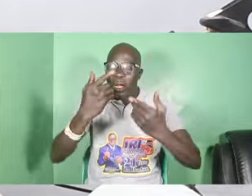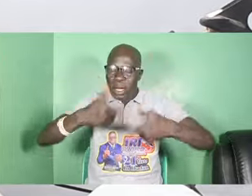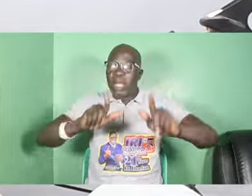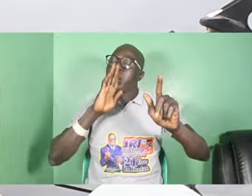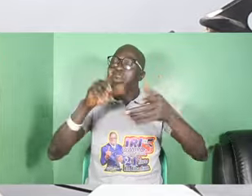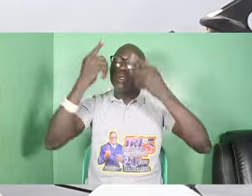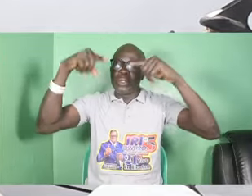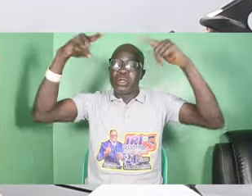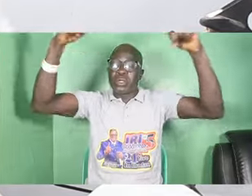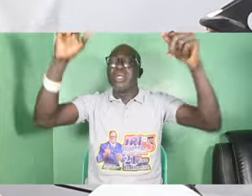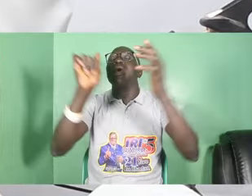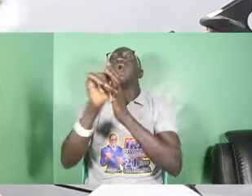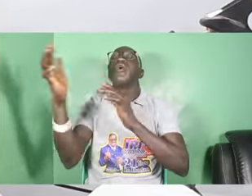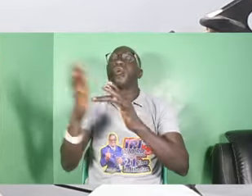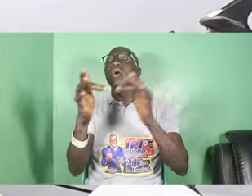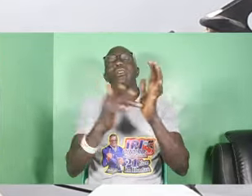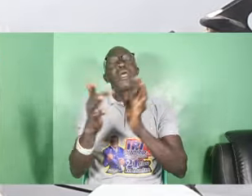re si re o ya adua